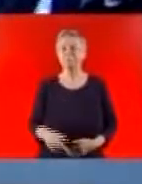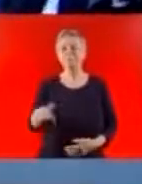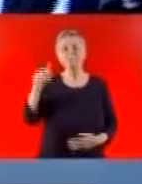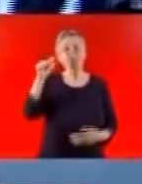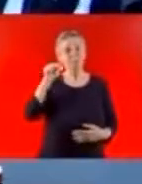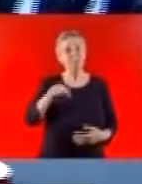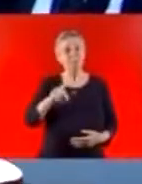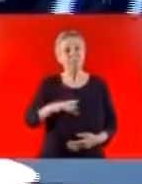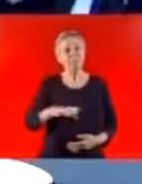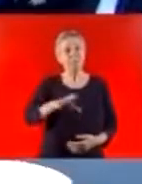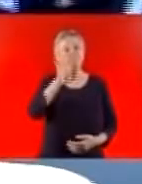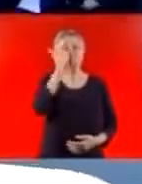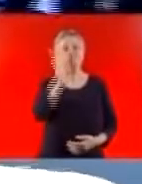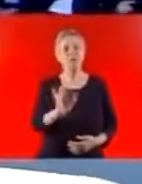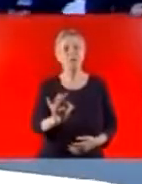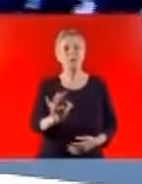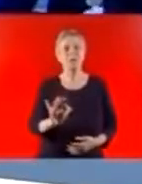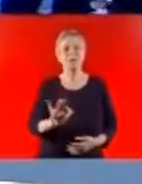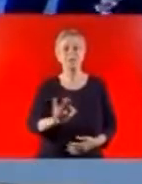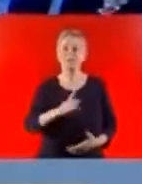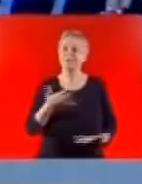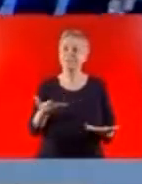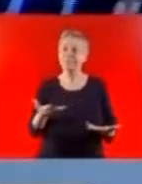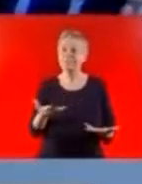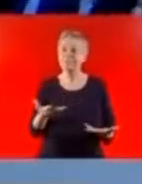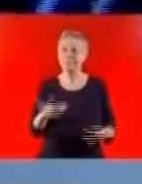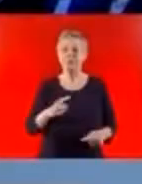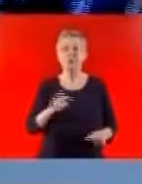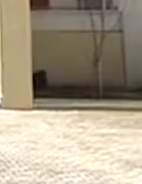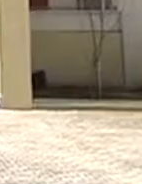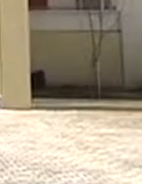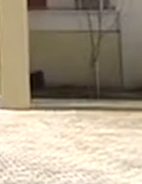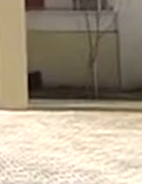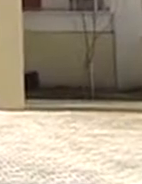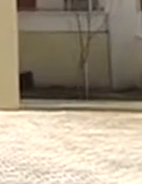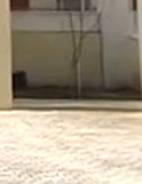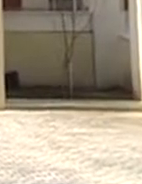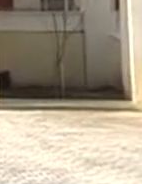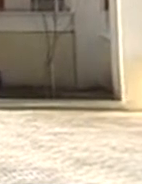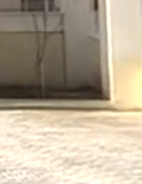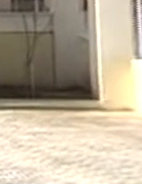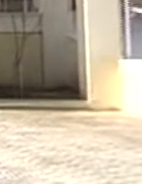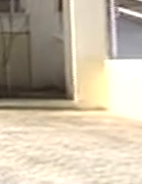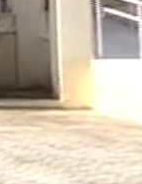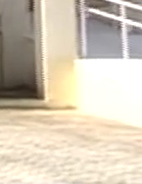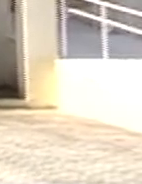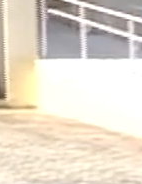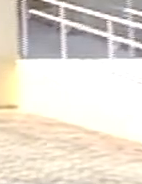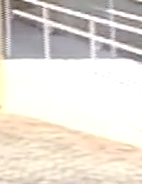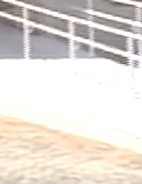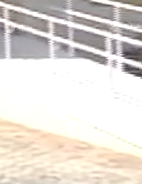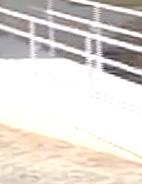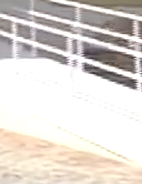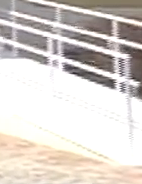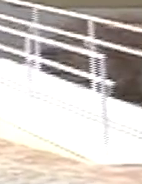να επουλώσουμε τις πληγές μιας κοινωνίας, τονίζει ο Αλέξης Τσίπρας. Πρώτο μέλημα της πολιτείας για το